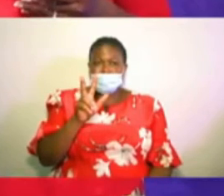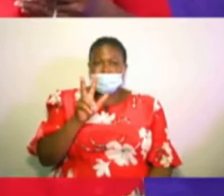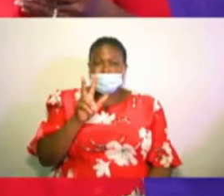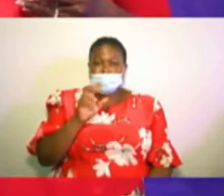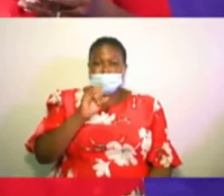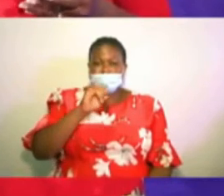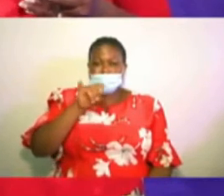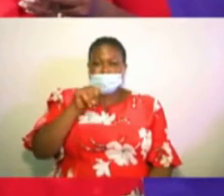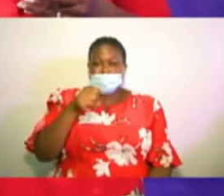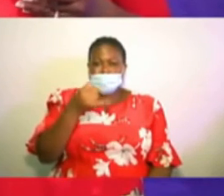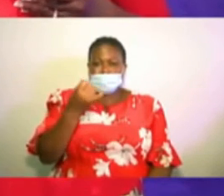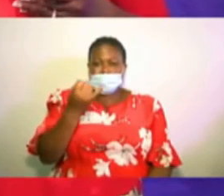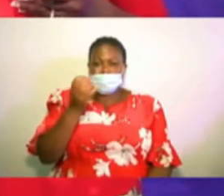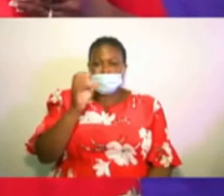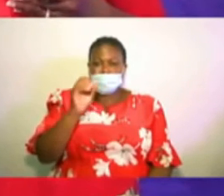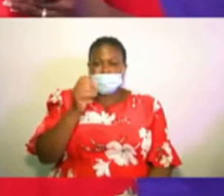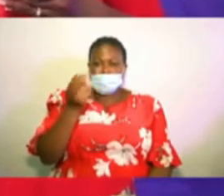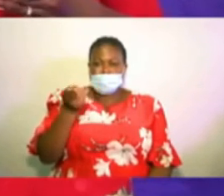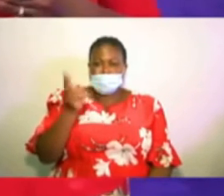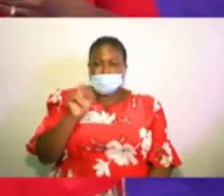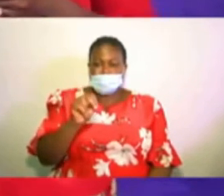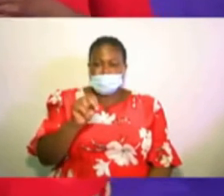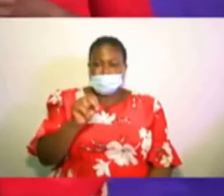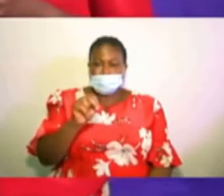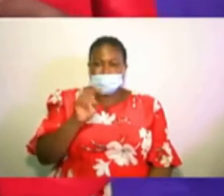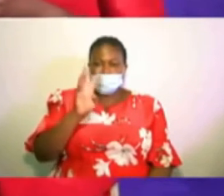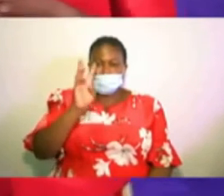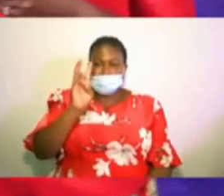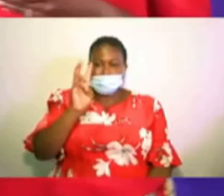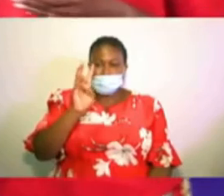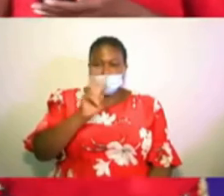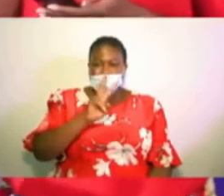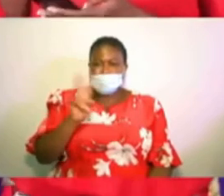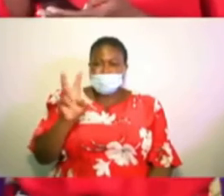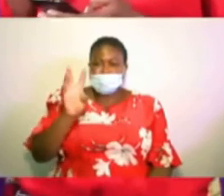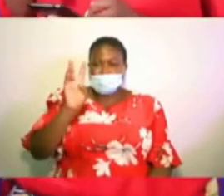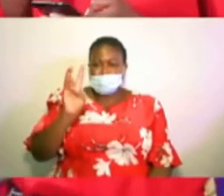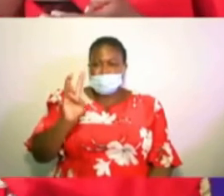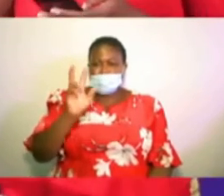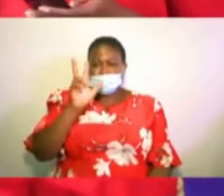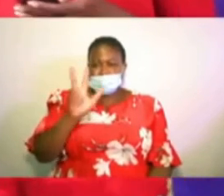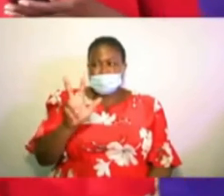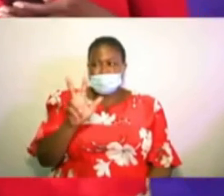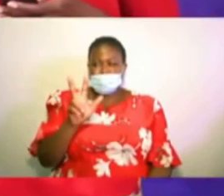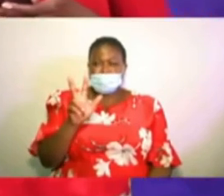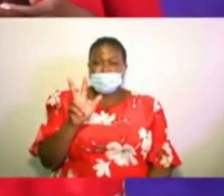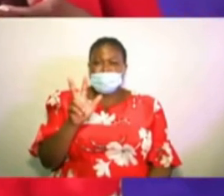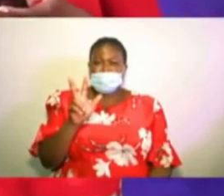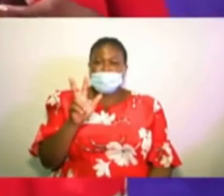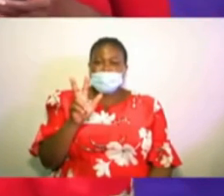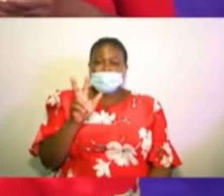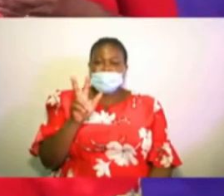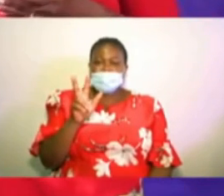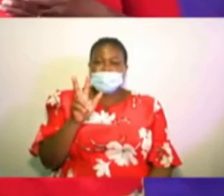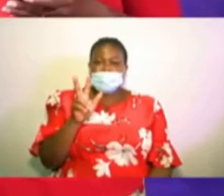John 6, verse 63. Jean chapitre 6, le verset